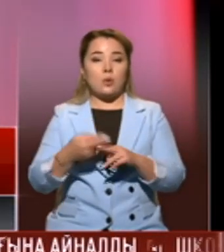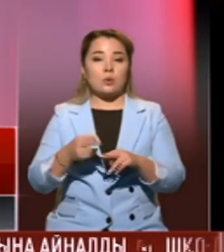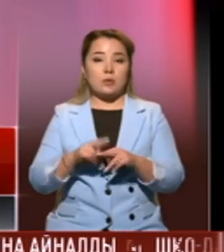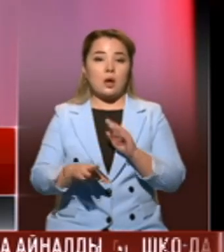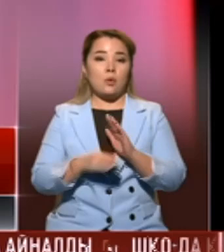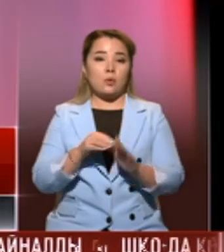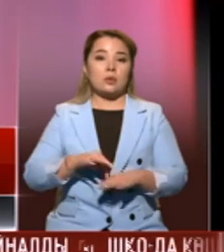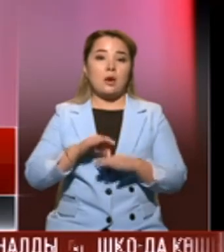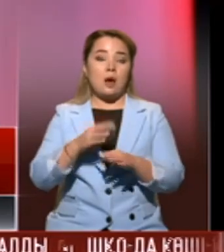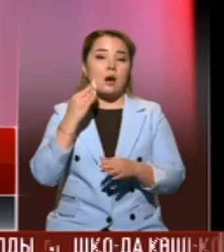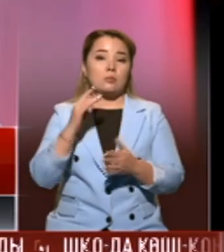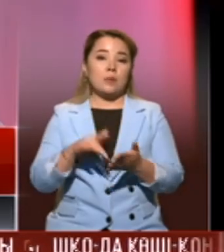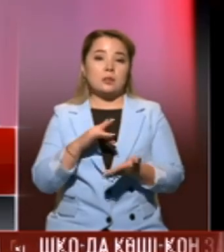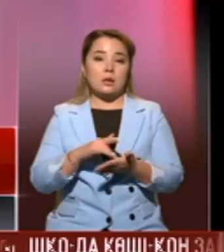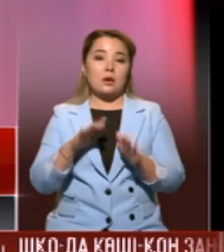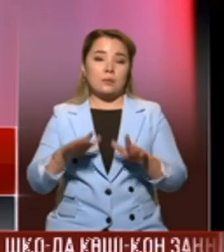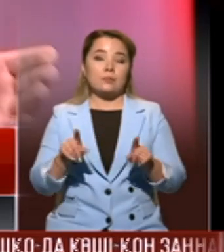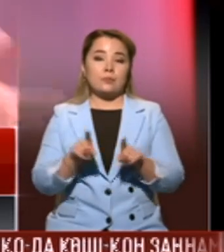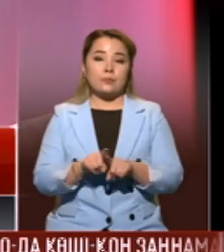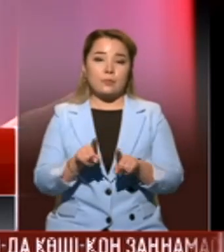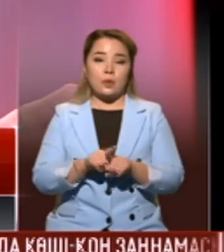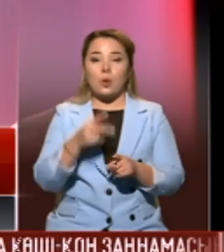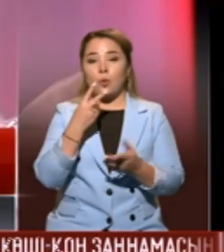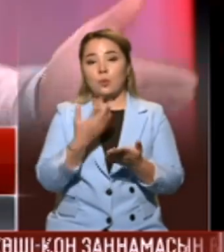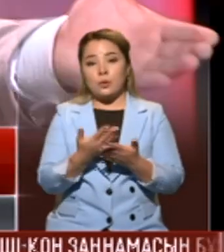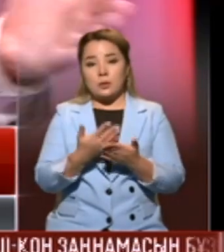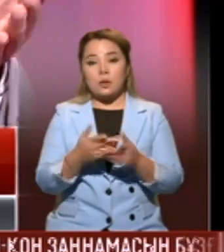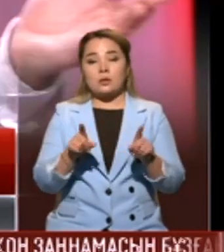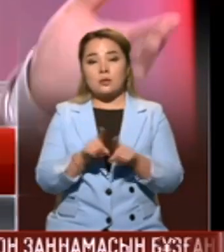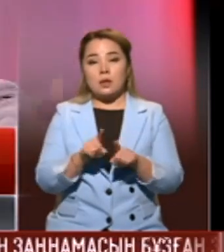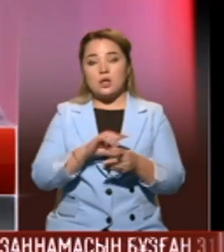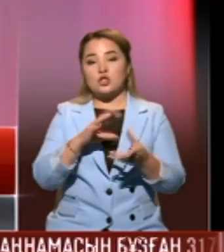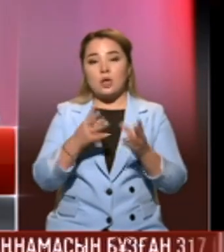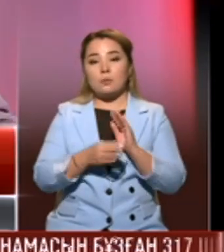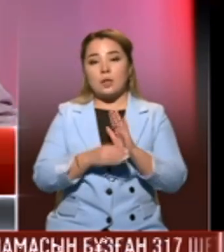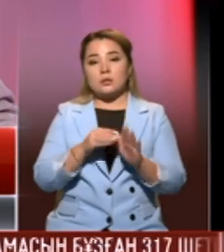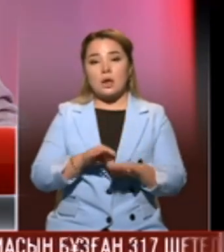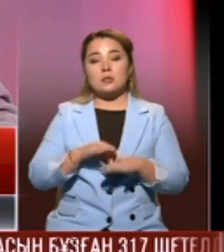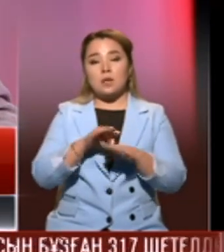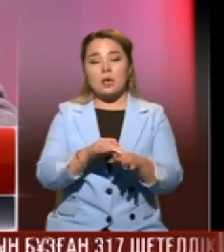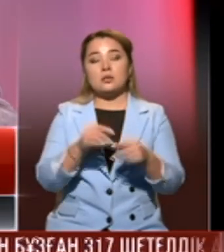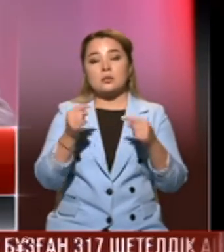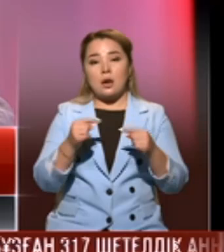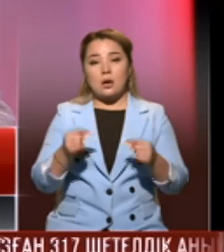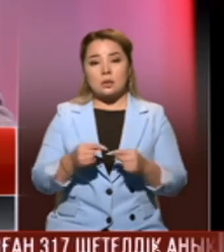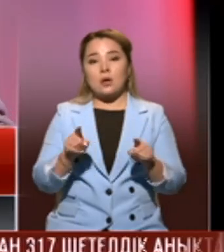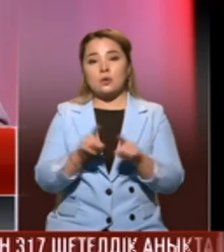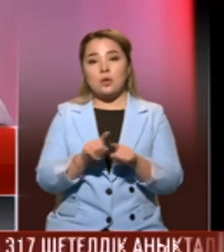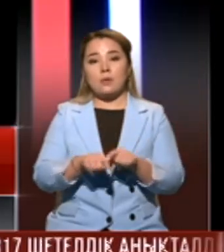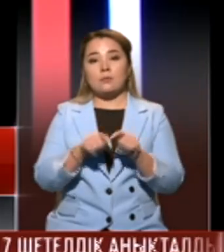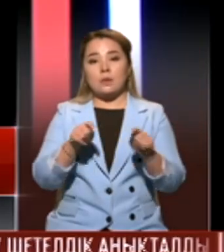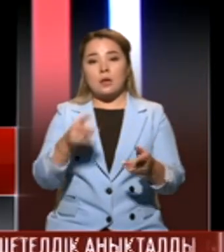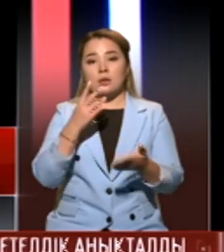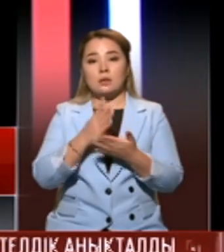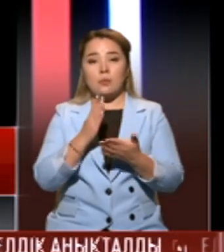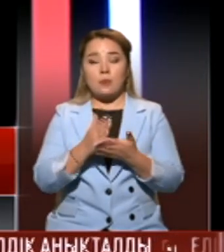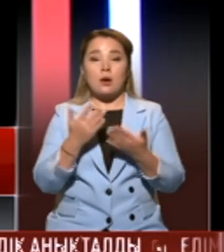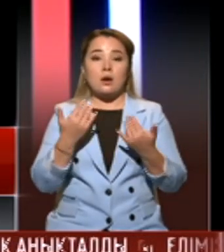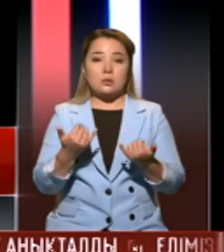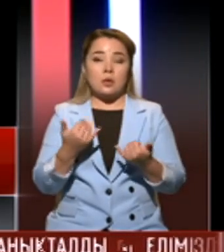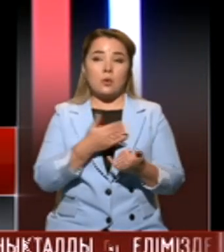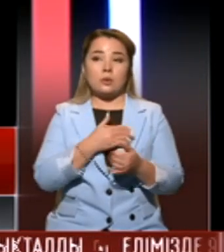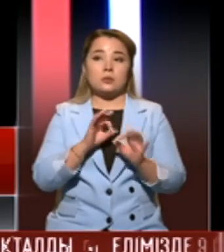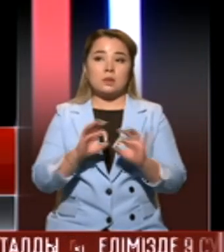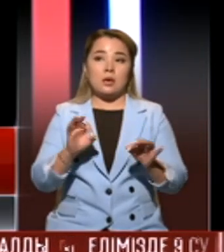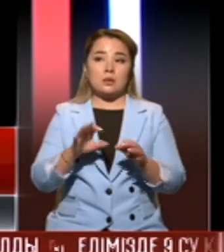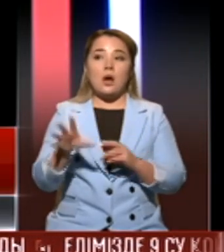Өткен сайлаудағы Алматыдағы көрсеткішпен жалпы сайлаудың онда нағыз даудың ортасын айналдыра салуға жалпы жоқ Ерғанат